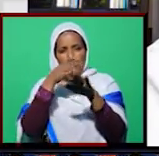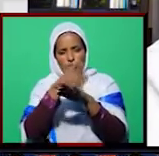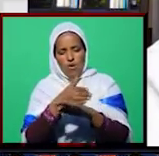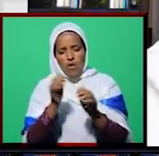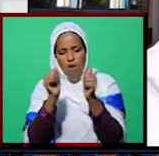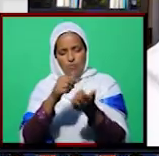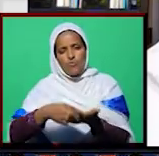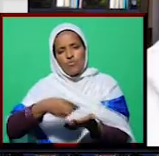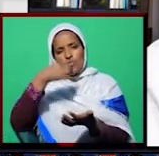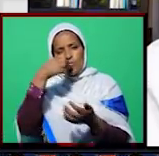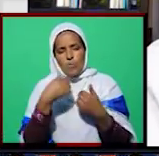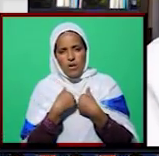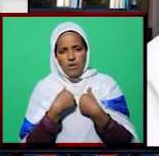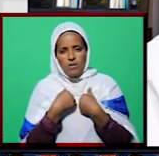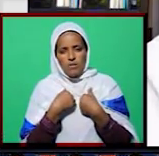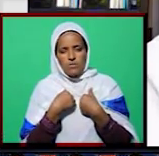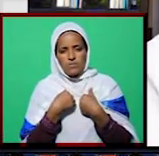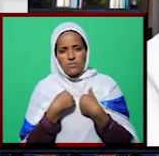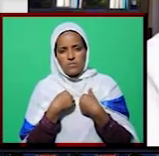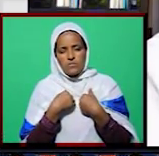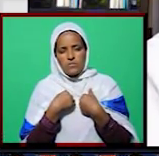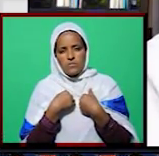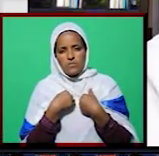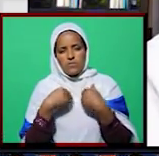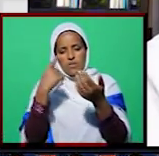ቅዳሴው ከተፈጸመ በኋላ አብሮ ስጋው ደግሞ ይቀበላል።